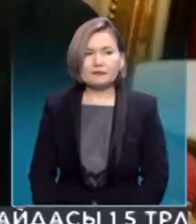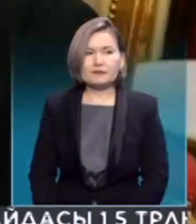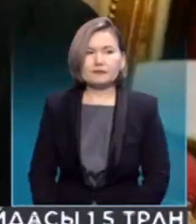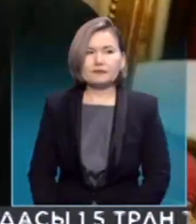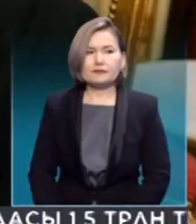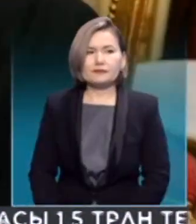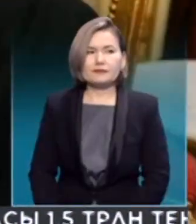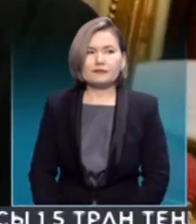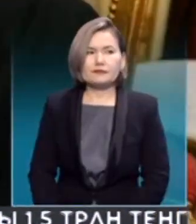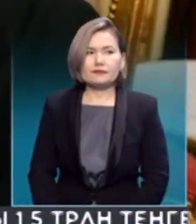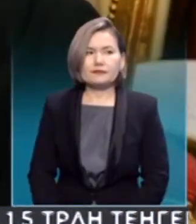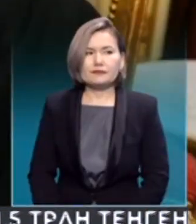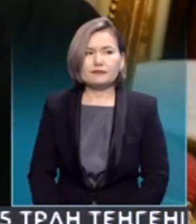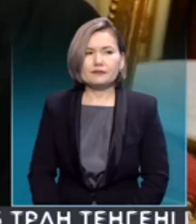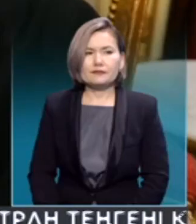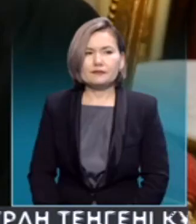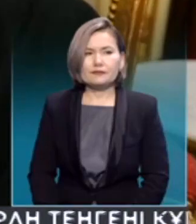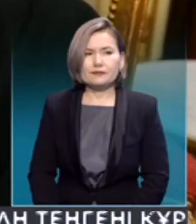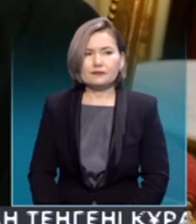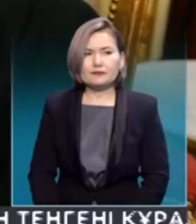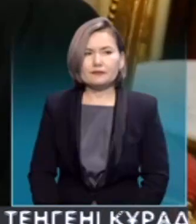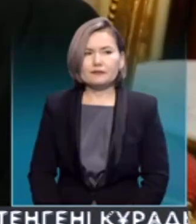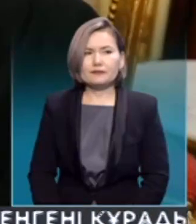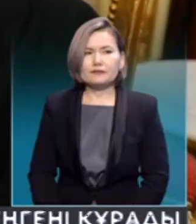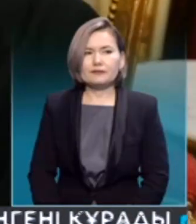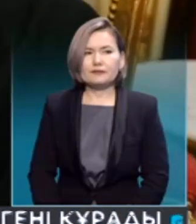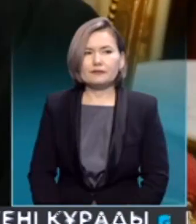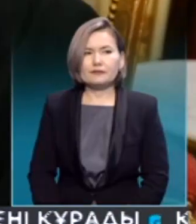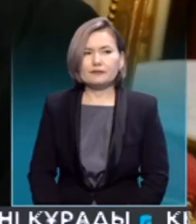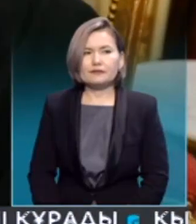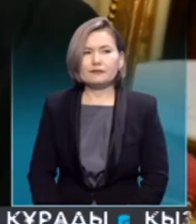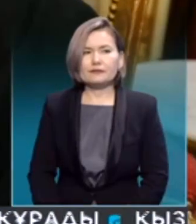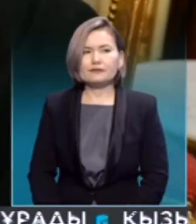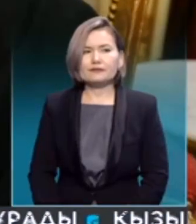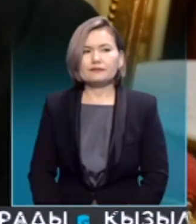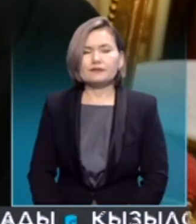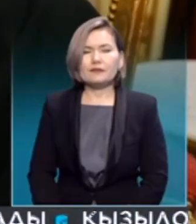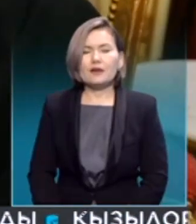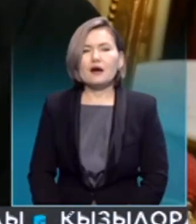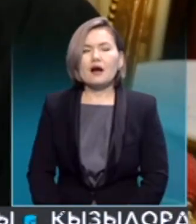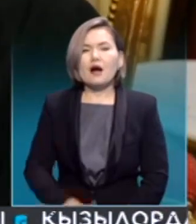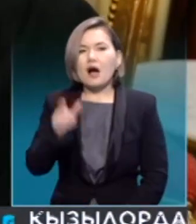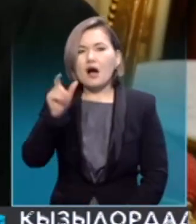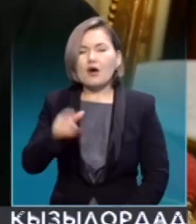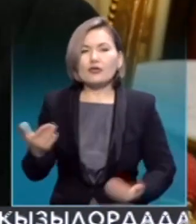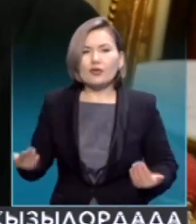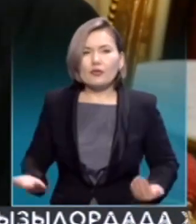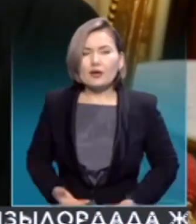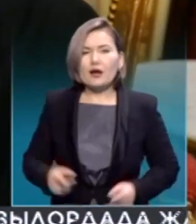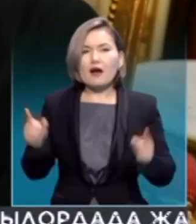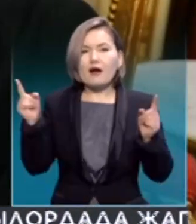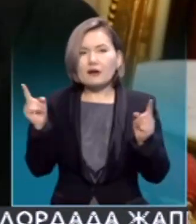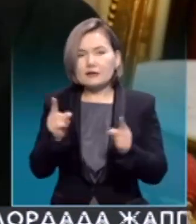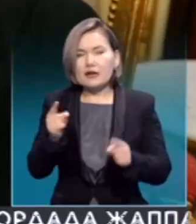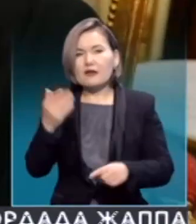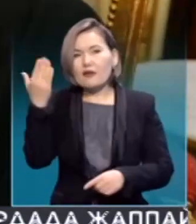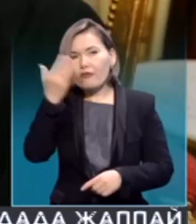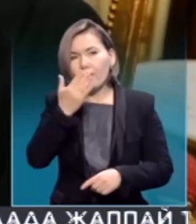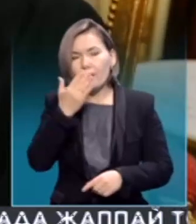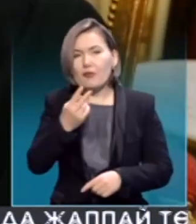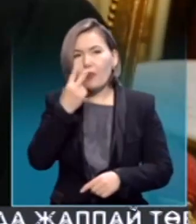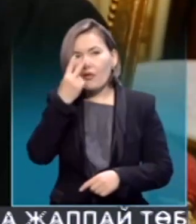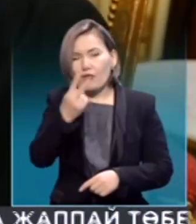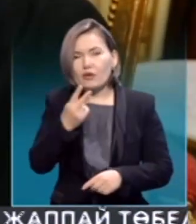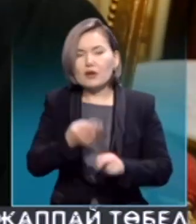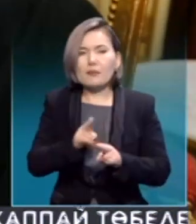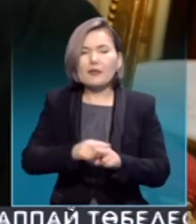Ухватить вот эту динамику довольно-таки сложно в коротком фильме. Адамдардың өмірін қысқа деректі фильмде көрсету және өткен